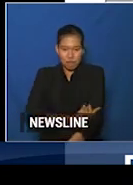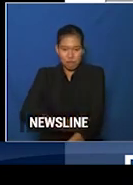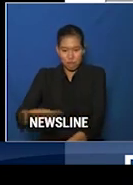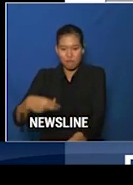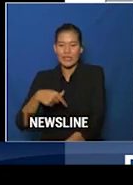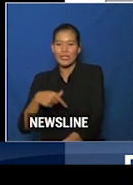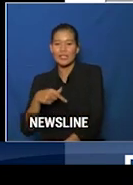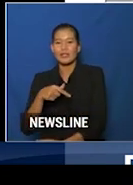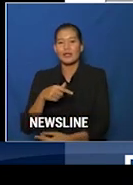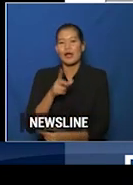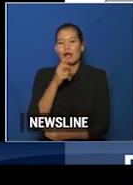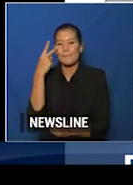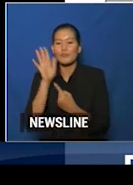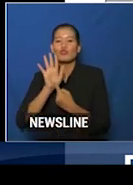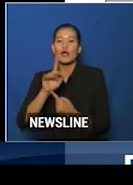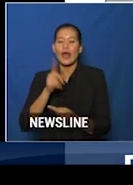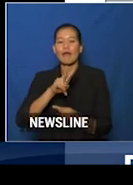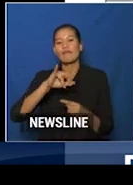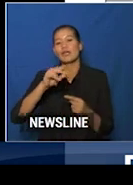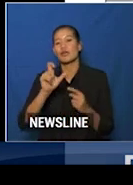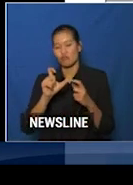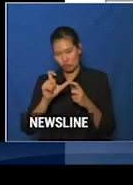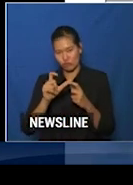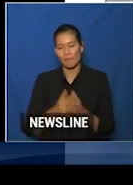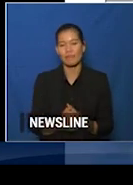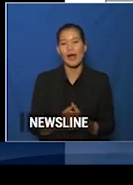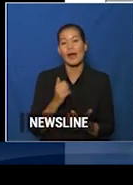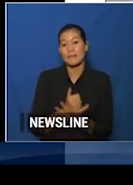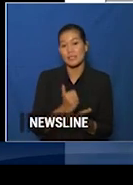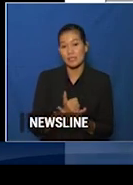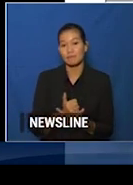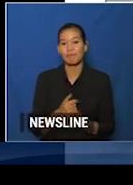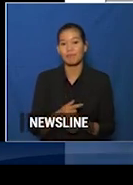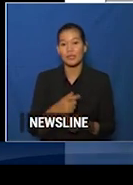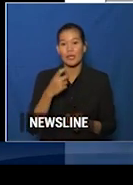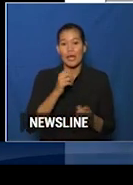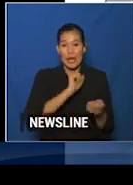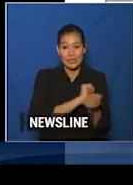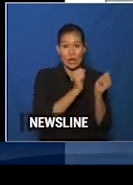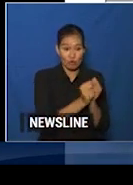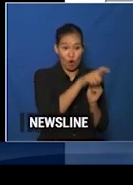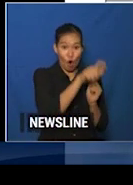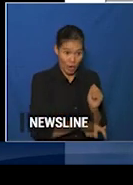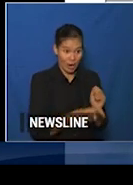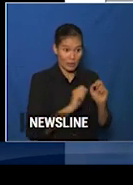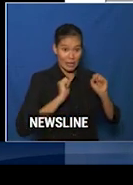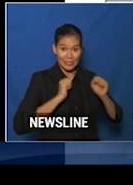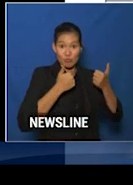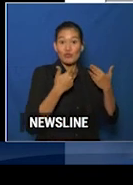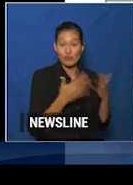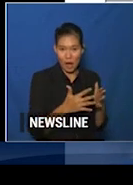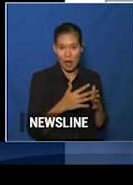di dalam tubuhnya Oleh karena itu Sudah barang tentu pada kasus yang sudah sembuh pasti akan